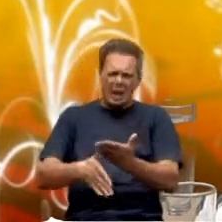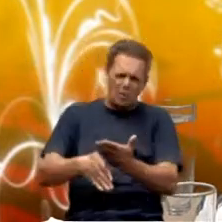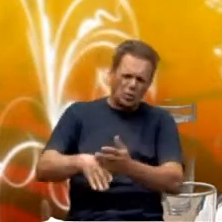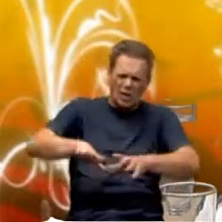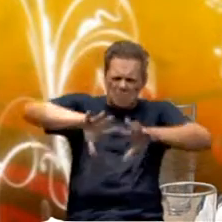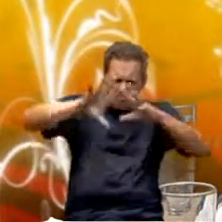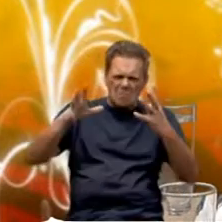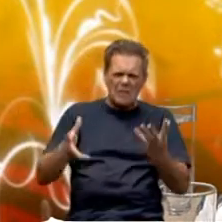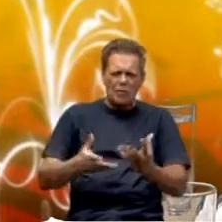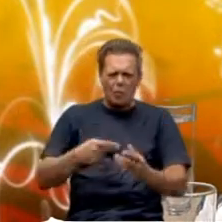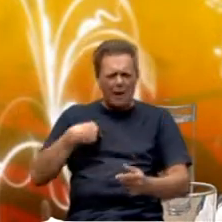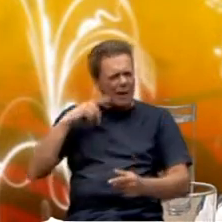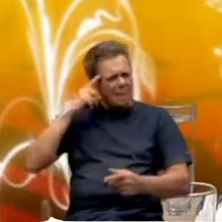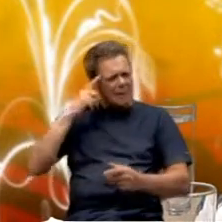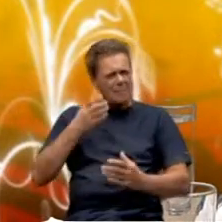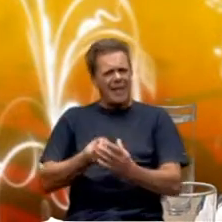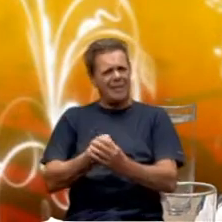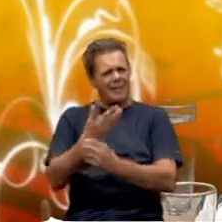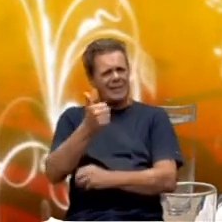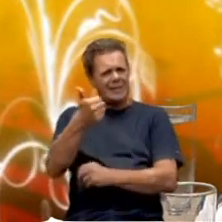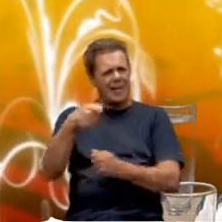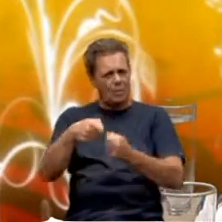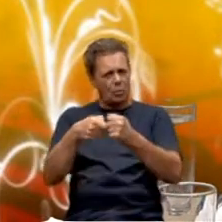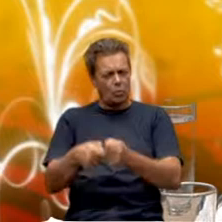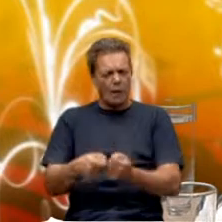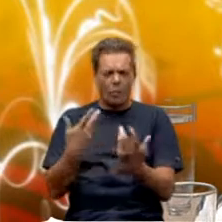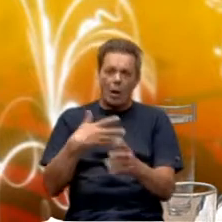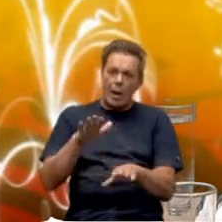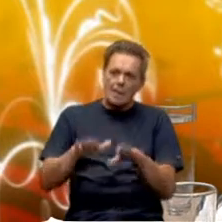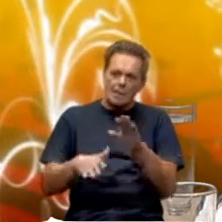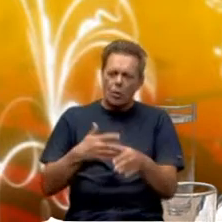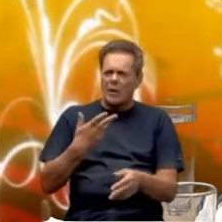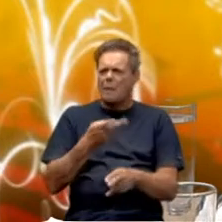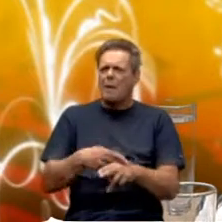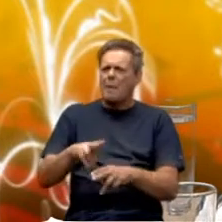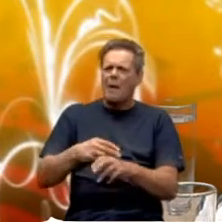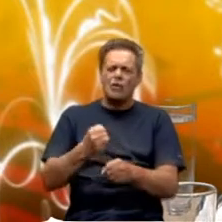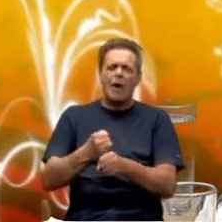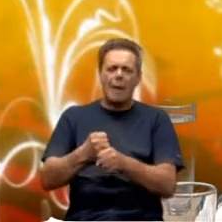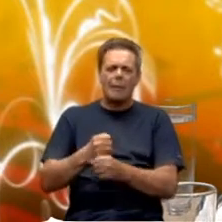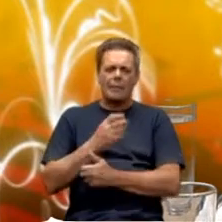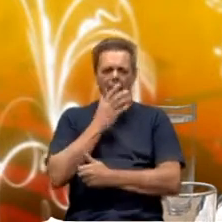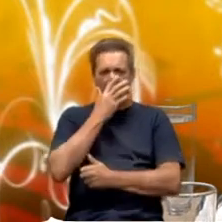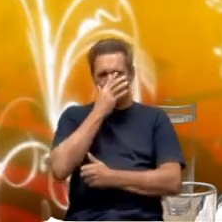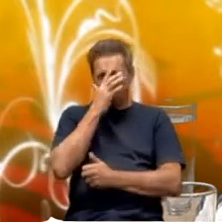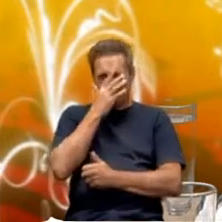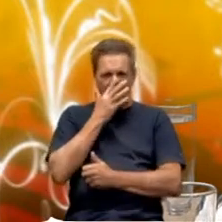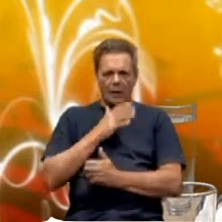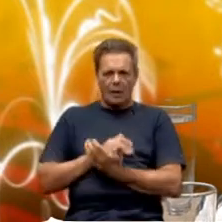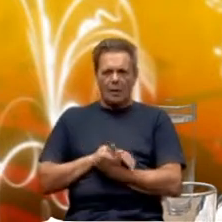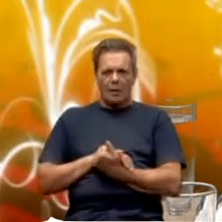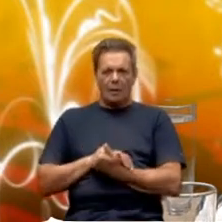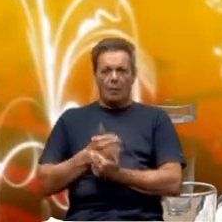ali ja mislim da je Kresnica jedna od udruga koja je možda najviše učinila pod